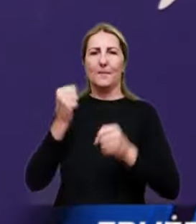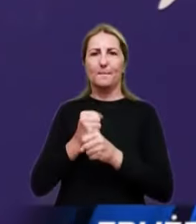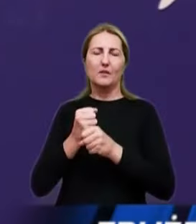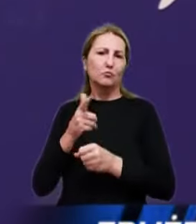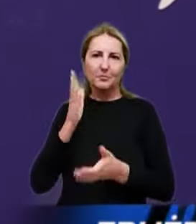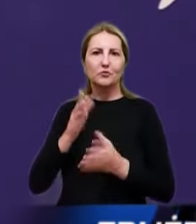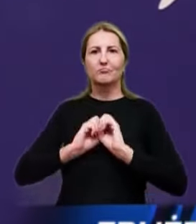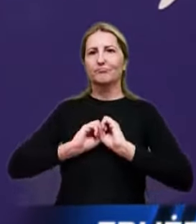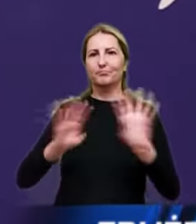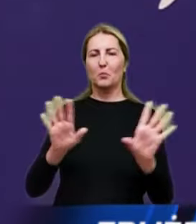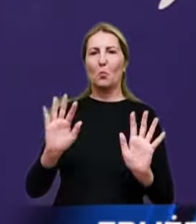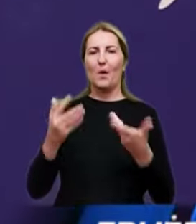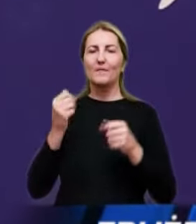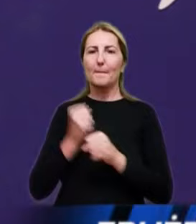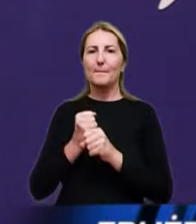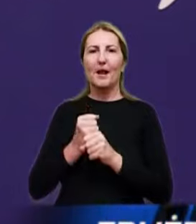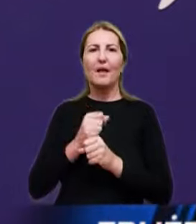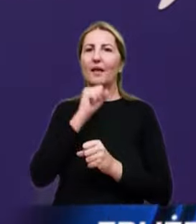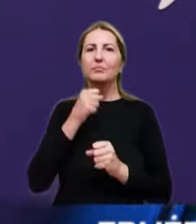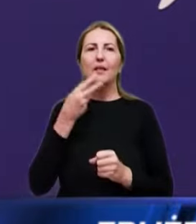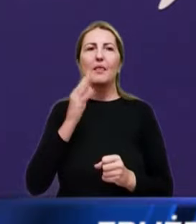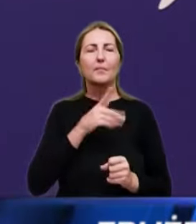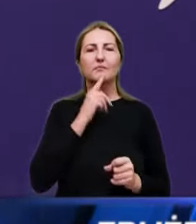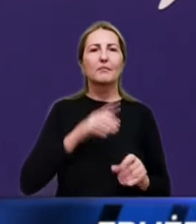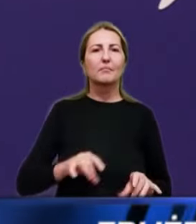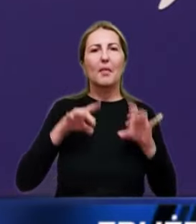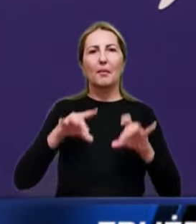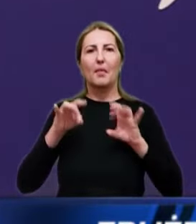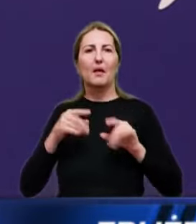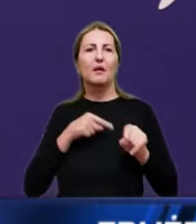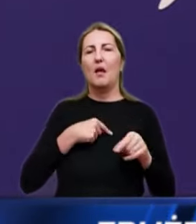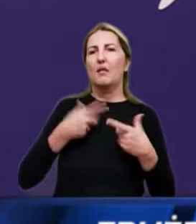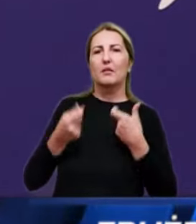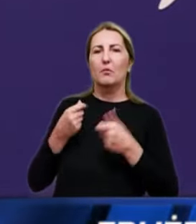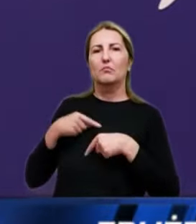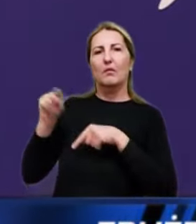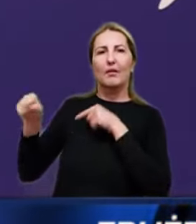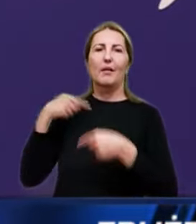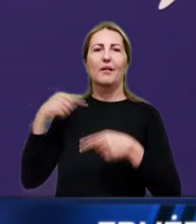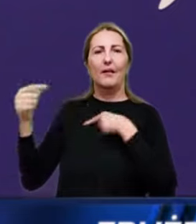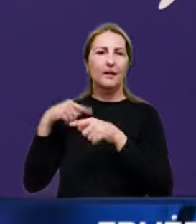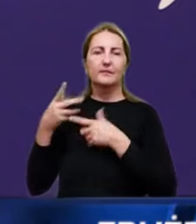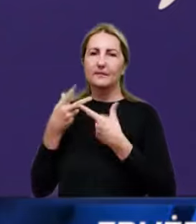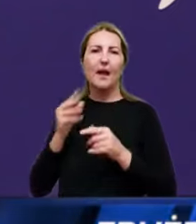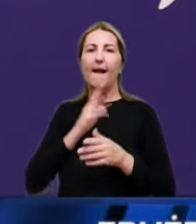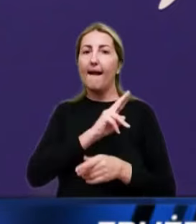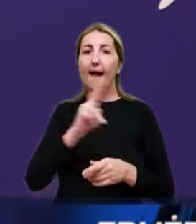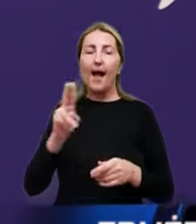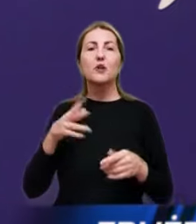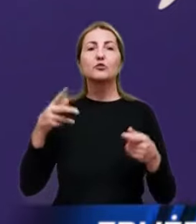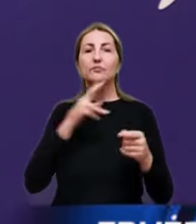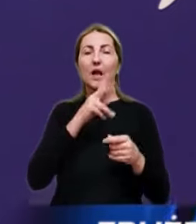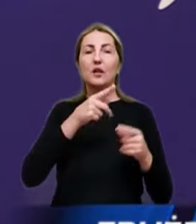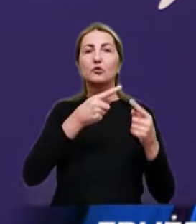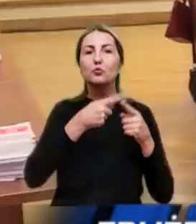przejrzyste po prostu, że nikt nie będzie mówił, że no, to do niego nie należy, tylko po prostu każda spółka będzie miała własne zadania,